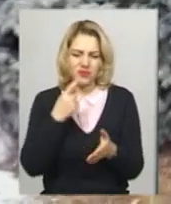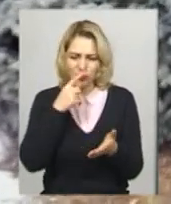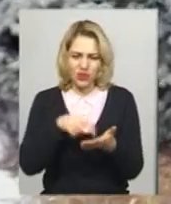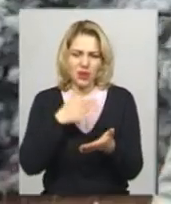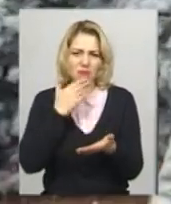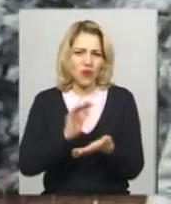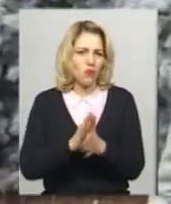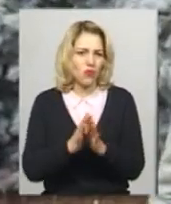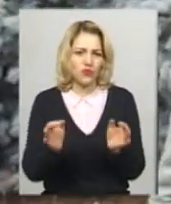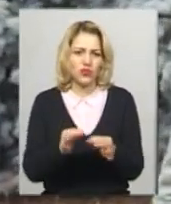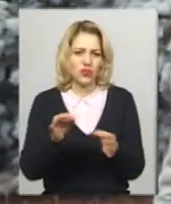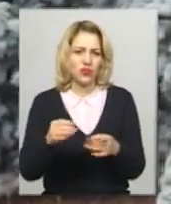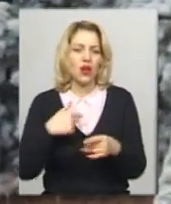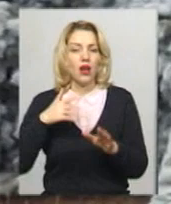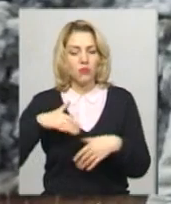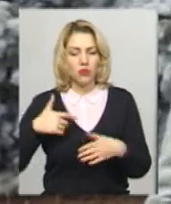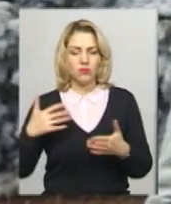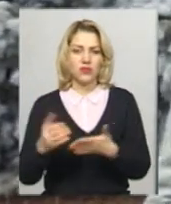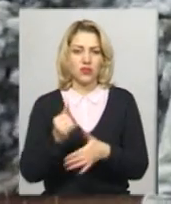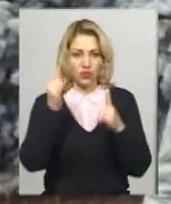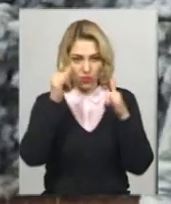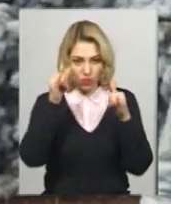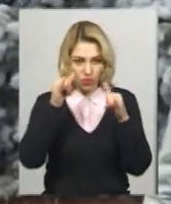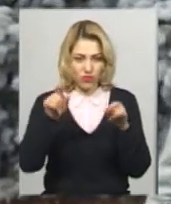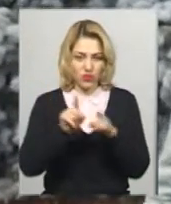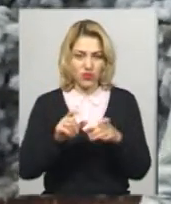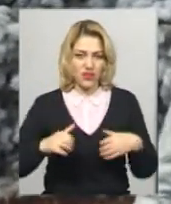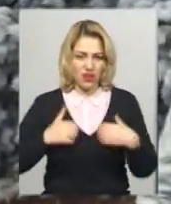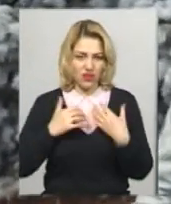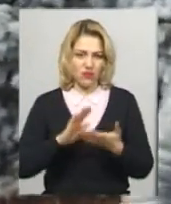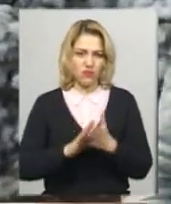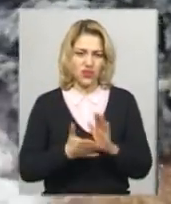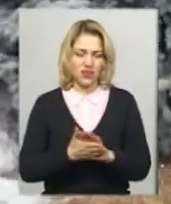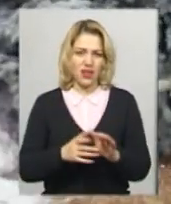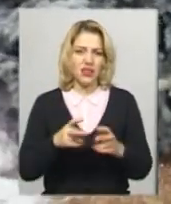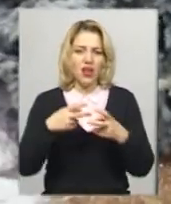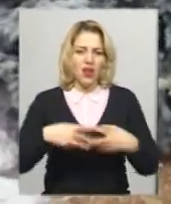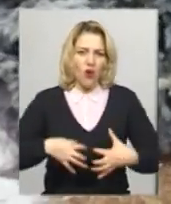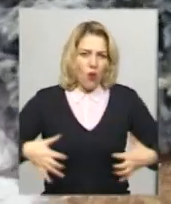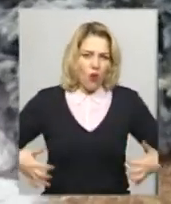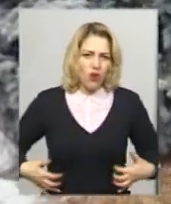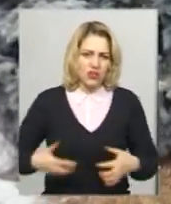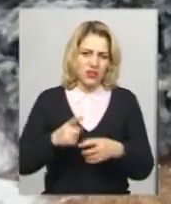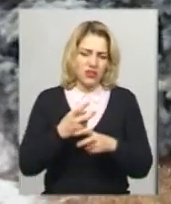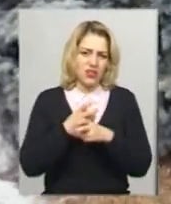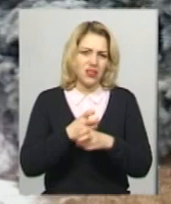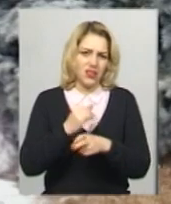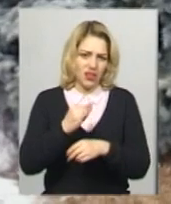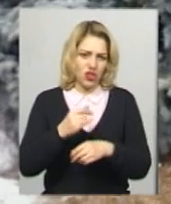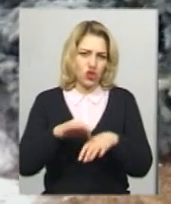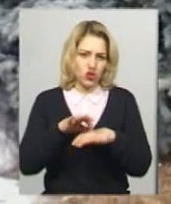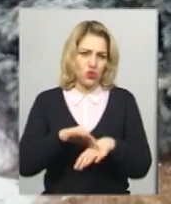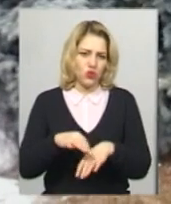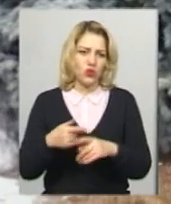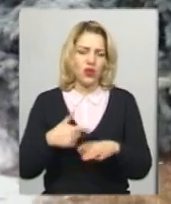ній умов, нічого. Найшли ми потім пізніше корову, теж в жахливому стані, там кісти і шкура. Викликали поліцію, приїхав патруль, ми прийшли